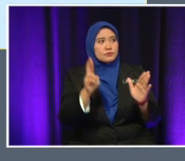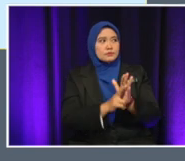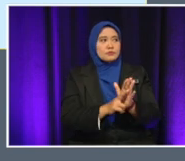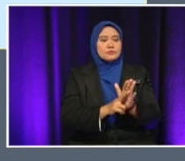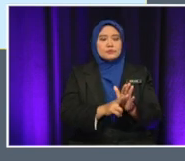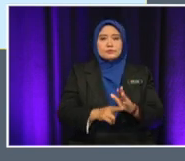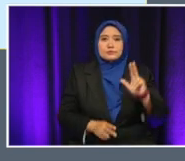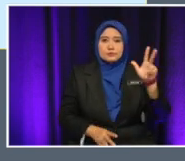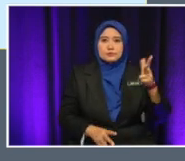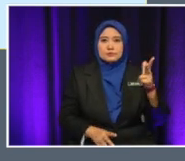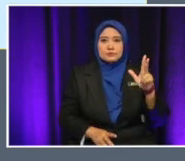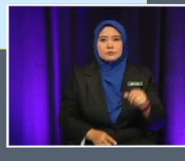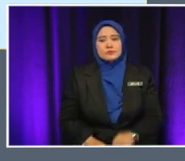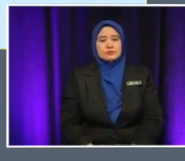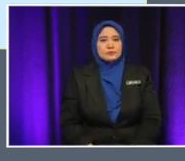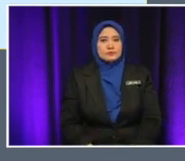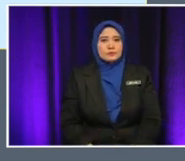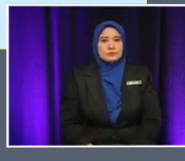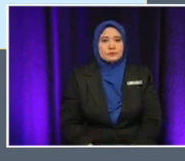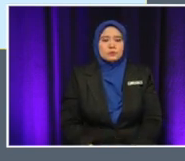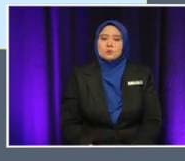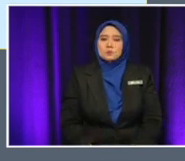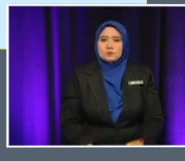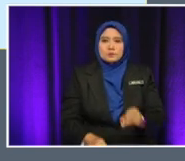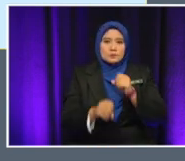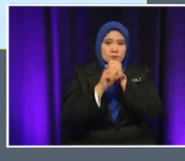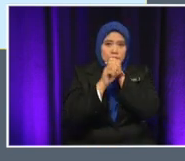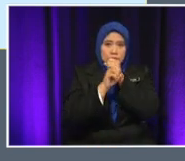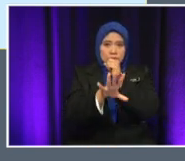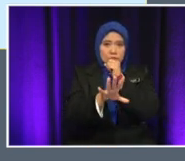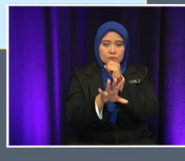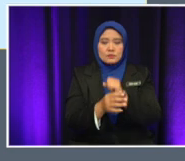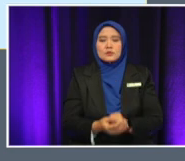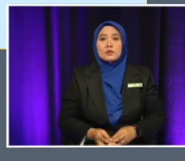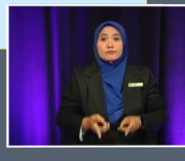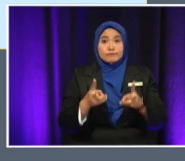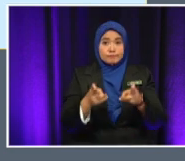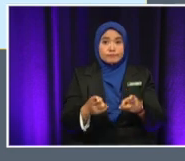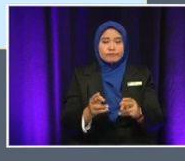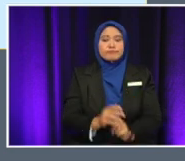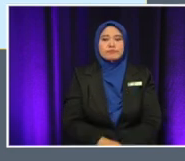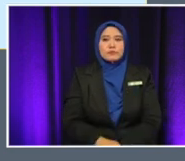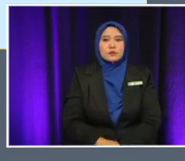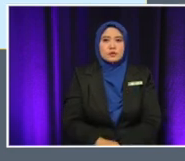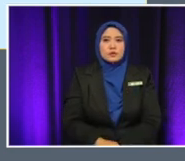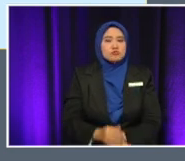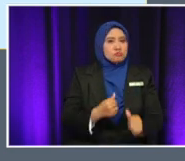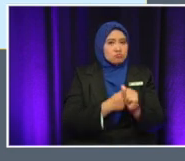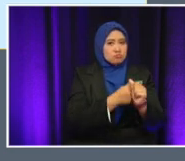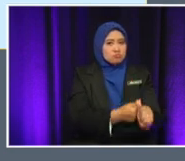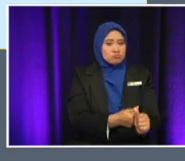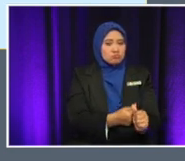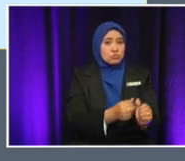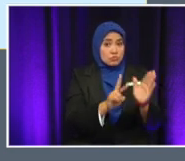promosi yang dihasilkan menggunakan present penyuntingan berdasarkan Raja 13b nya tekan